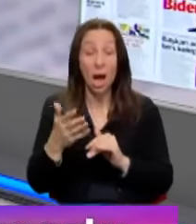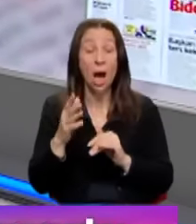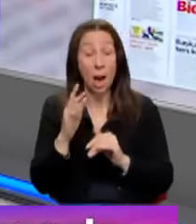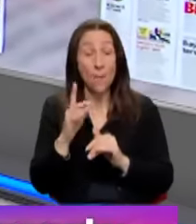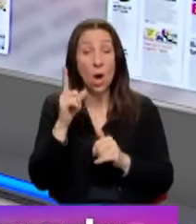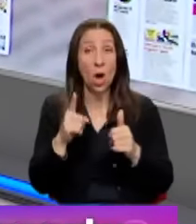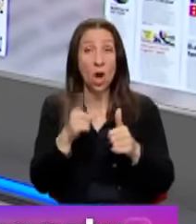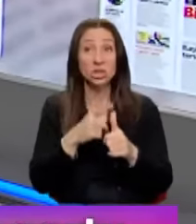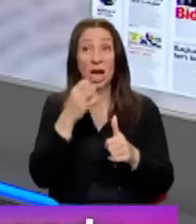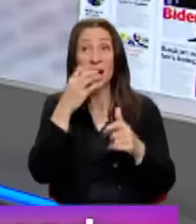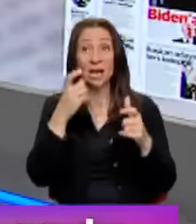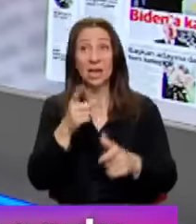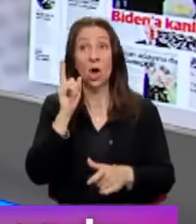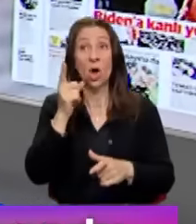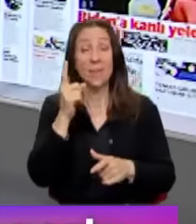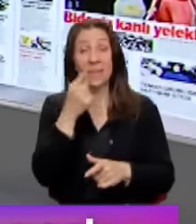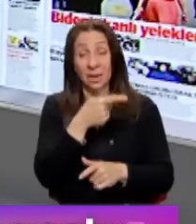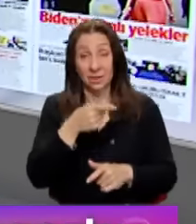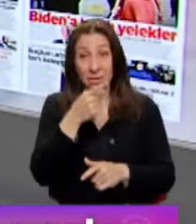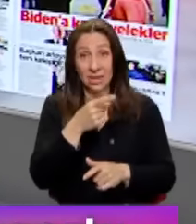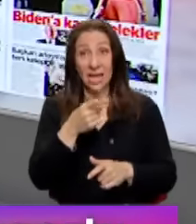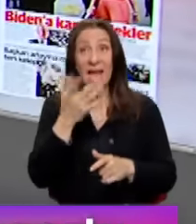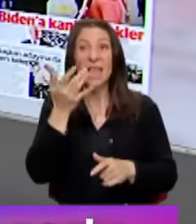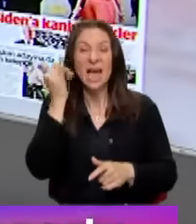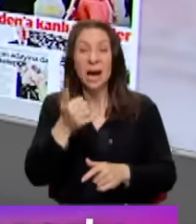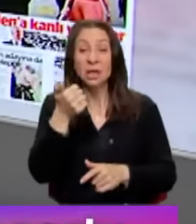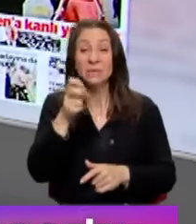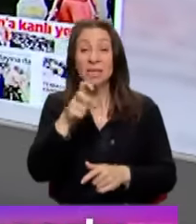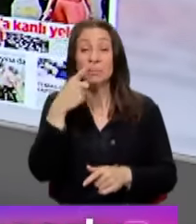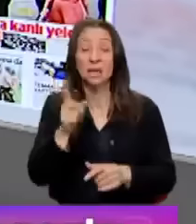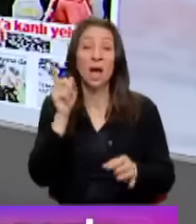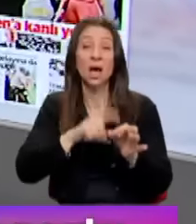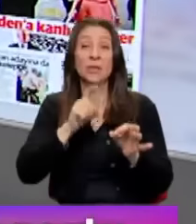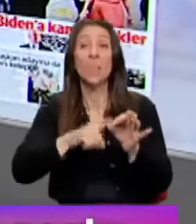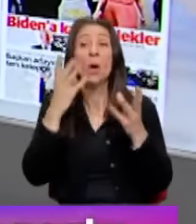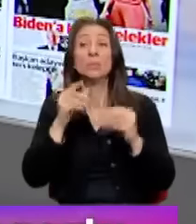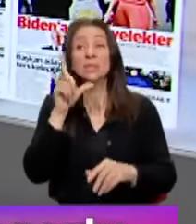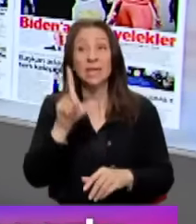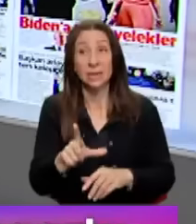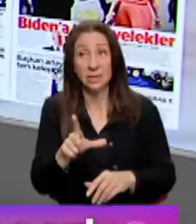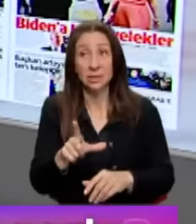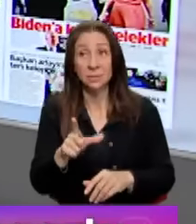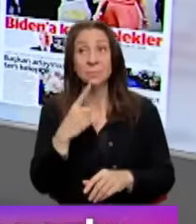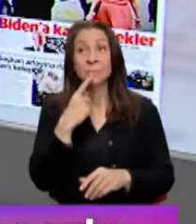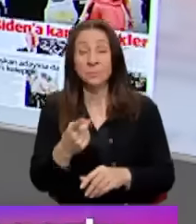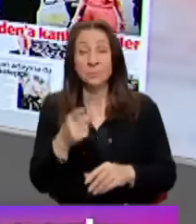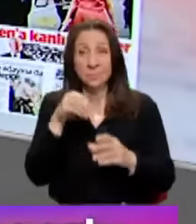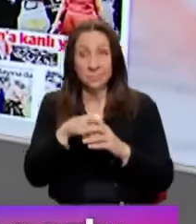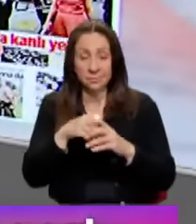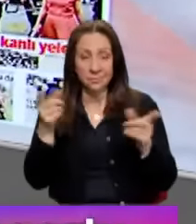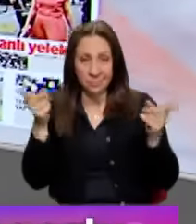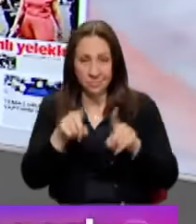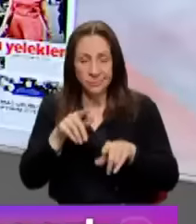ama öncesinde Ankara'da öğretmenler en az 68.000 atama gerçekleşmesi gerektiğini söylemek için